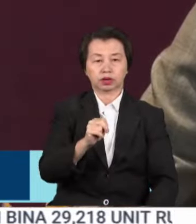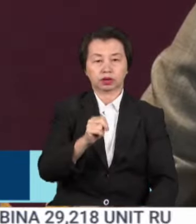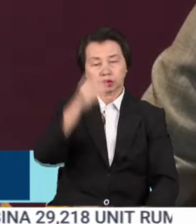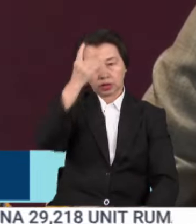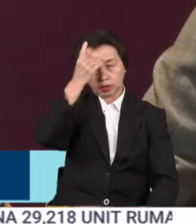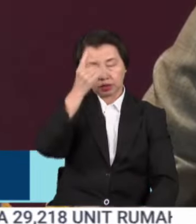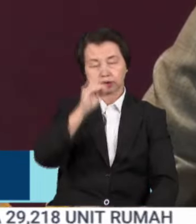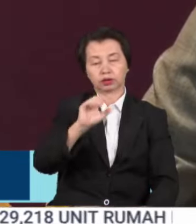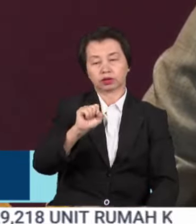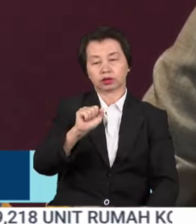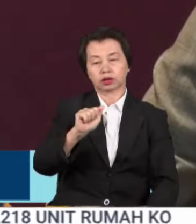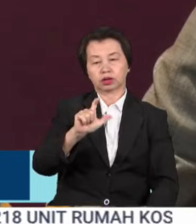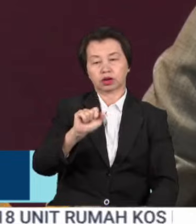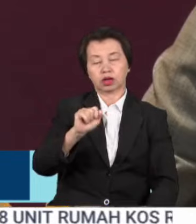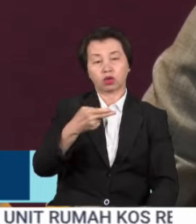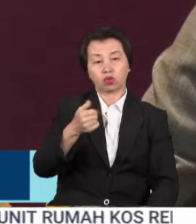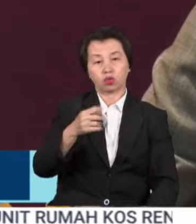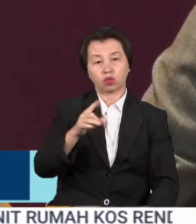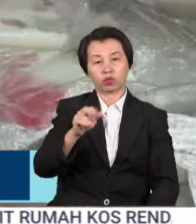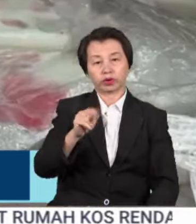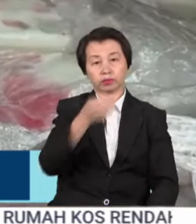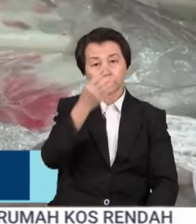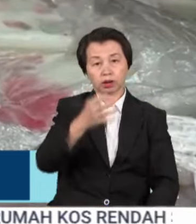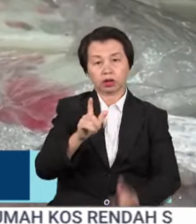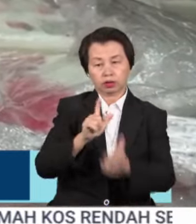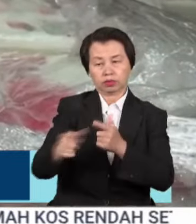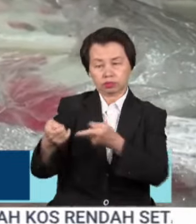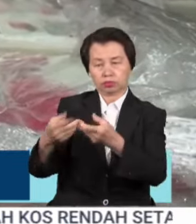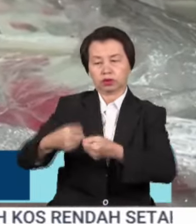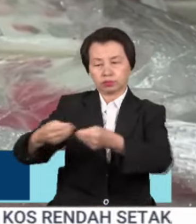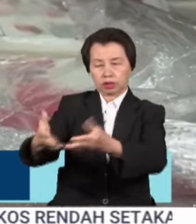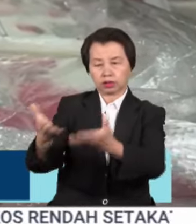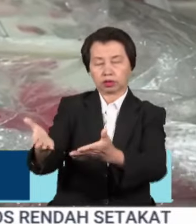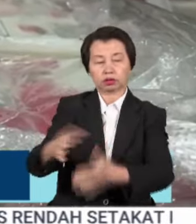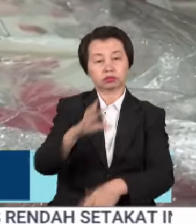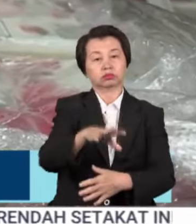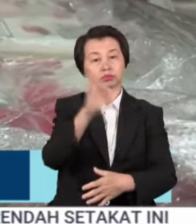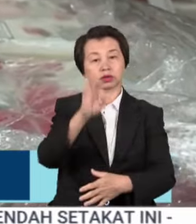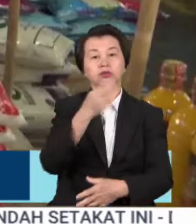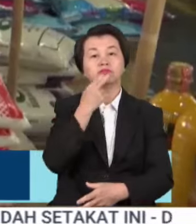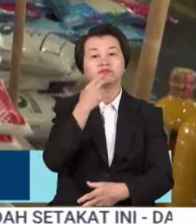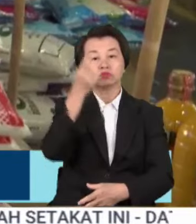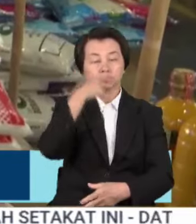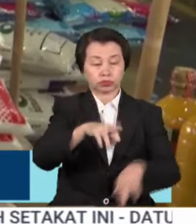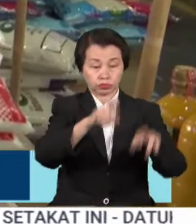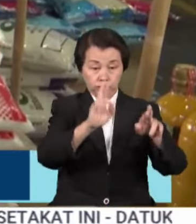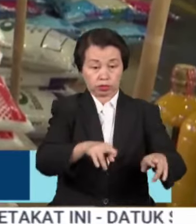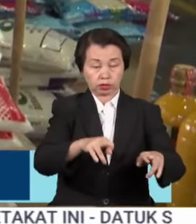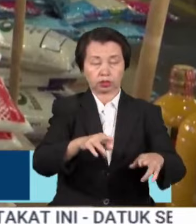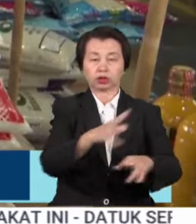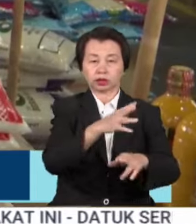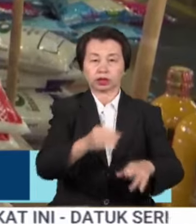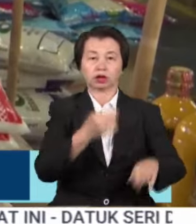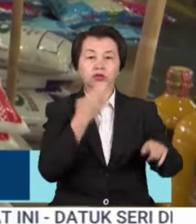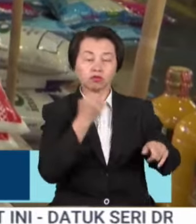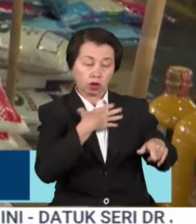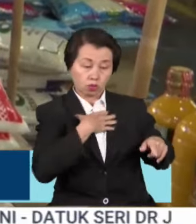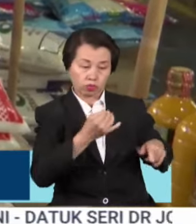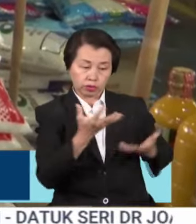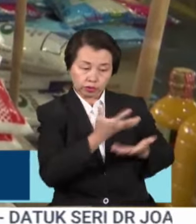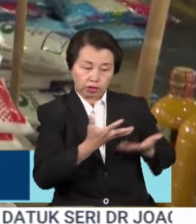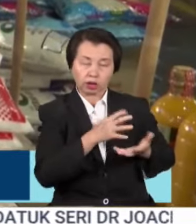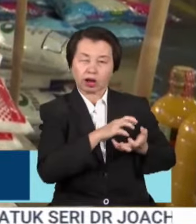Datuk Seri Salahuddin Ayub memaklumkan kebenaran itu akan memberikan pilihan gula kepada pengguna selain gula putih